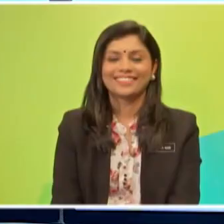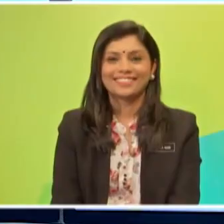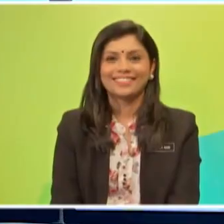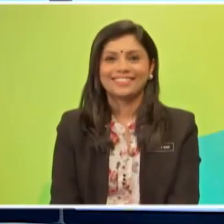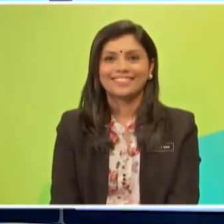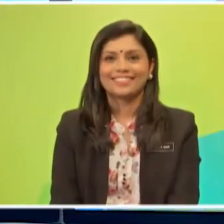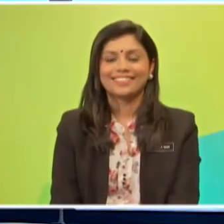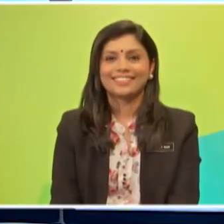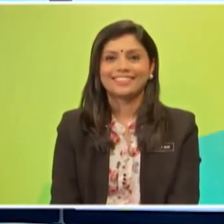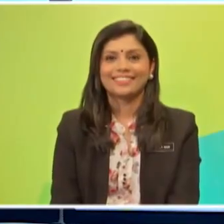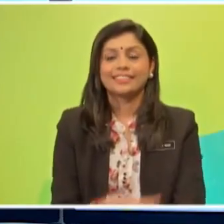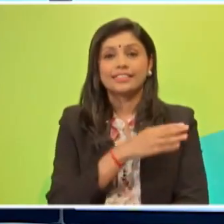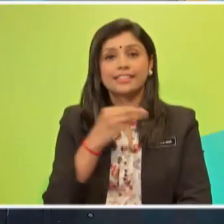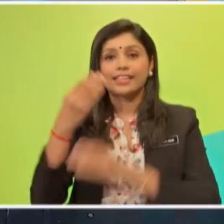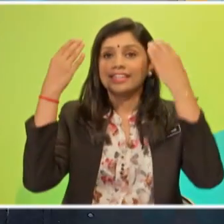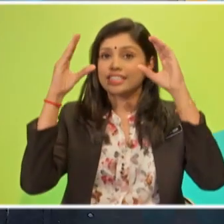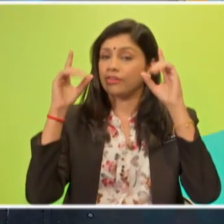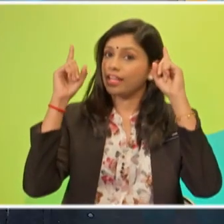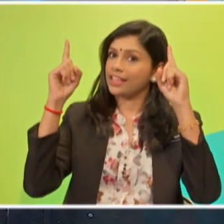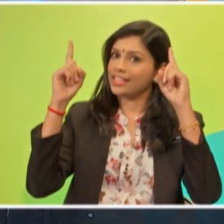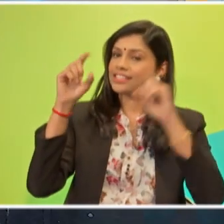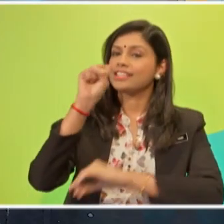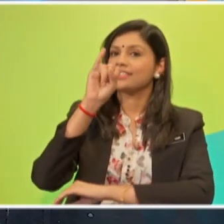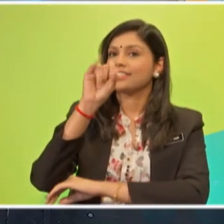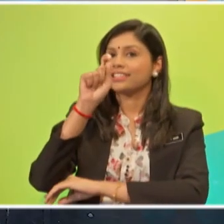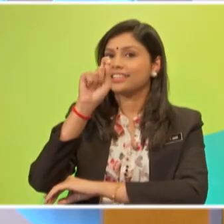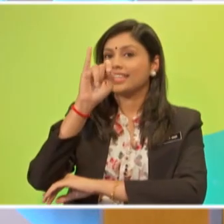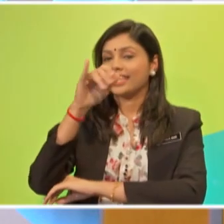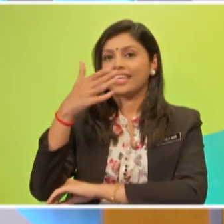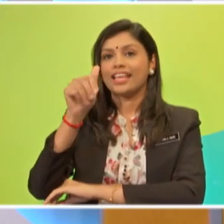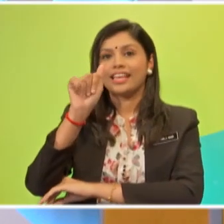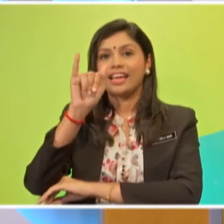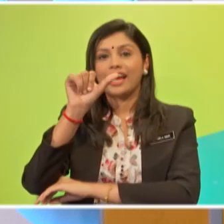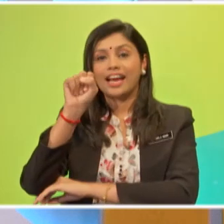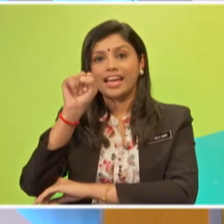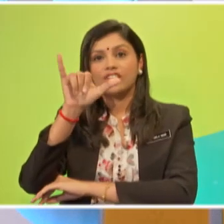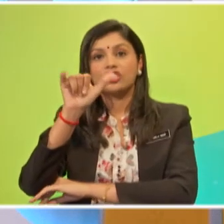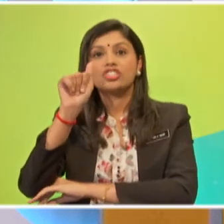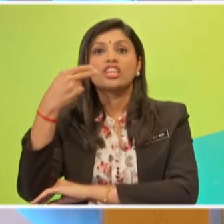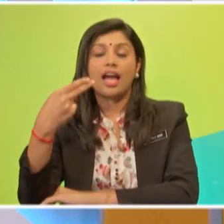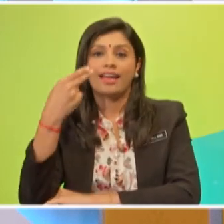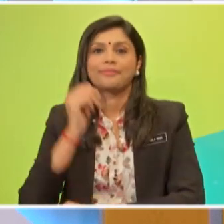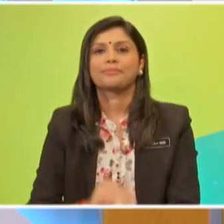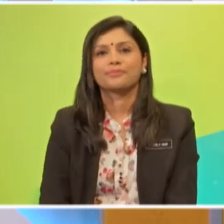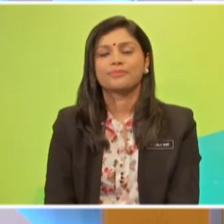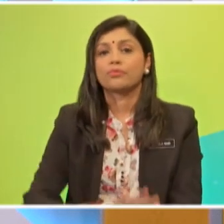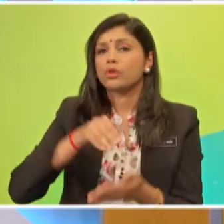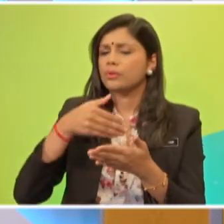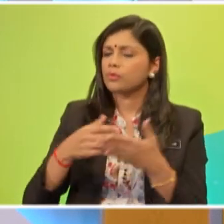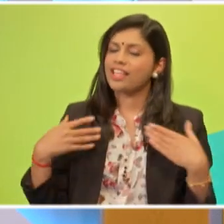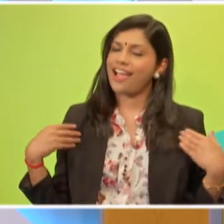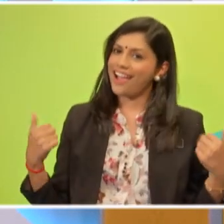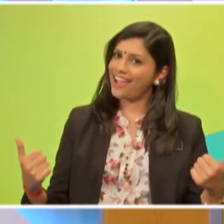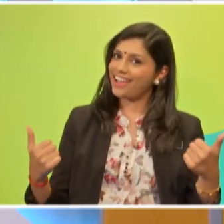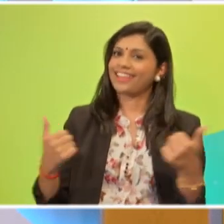Dan juga bersama kita adalah Cikgu Siti Aisyah Abdullah. Hai Cikgu, sihat Cikgu? Hai Sean, sihat. Sean sihat? Oh, sihat